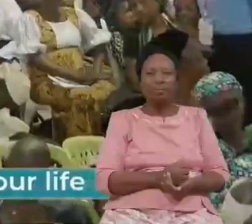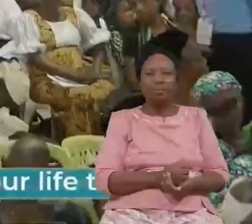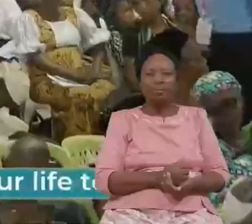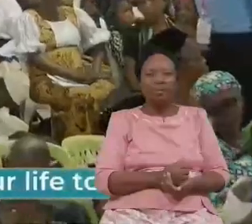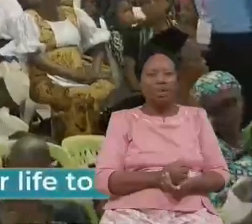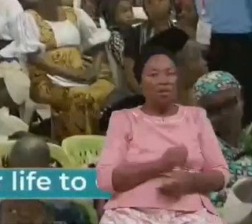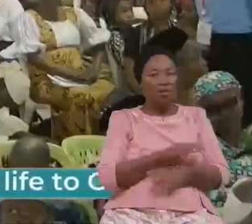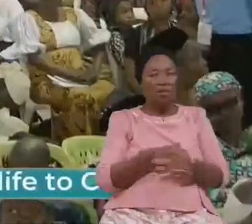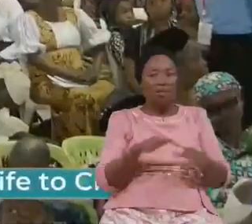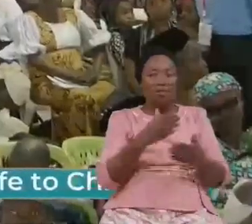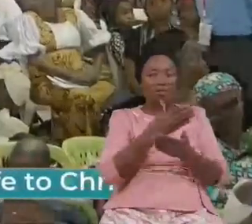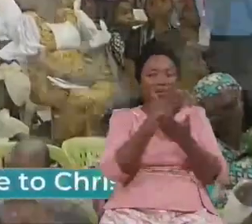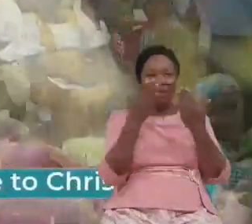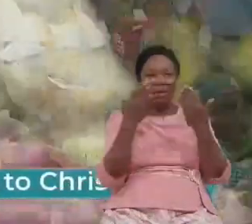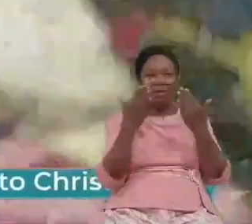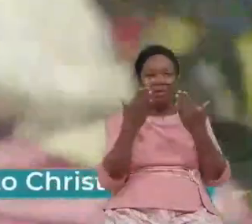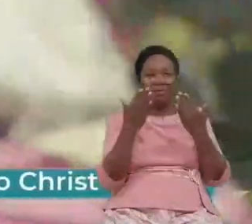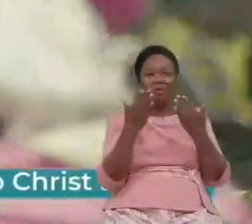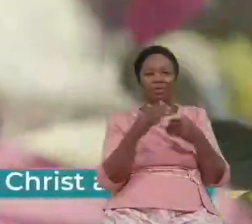n'oubliez pas